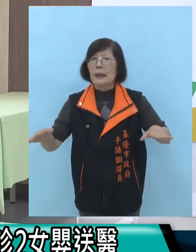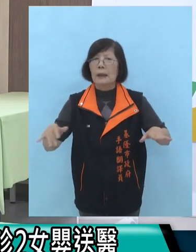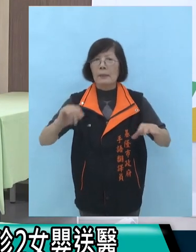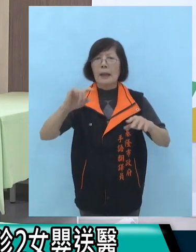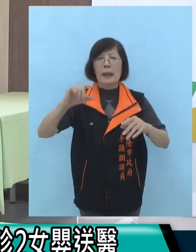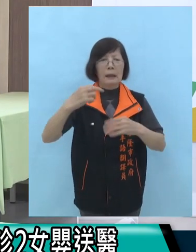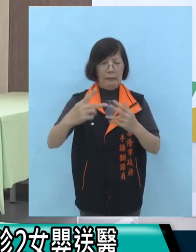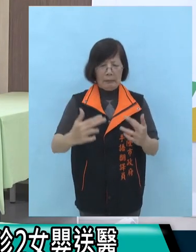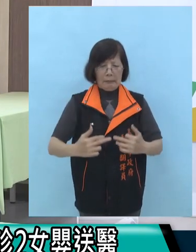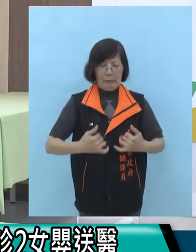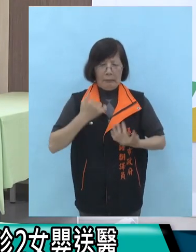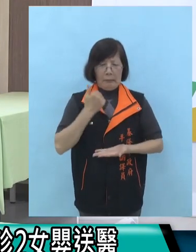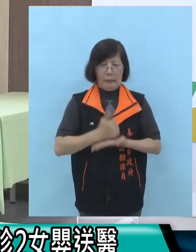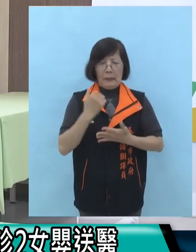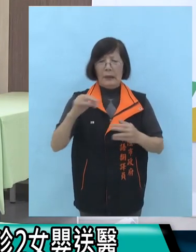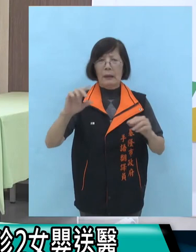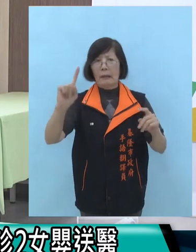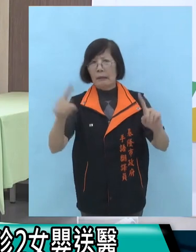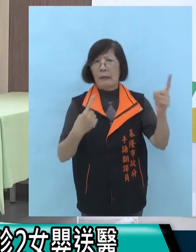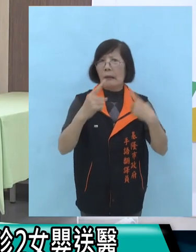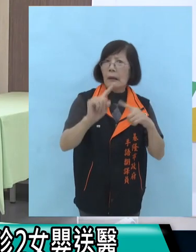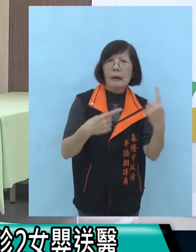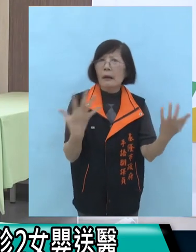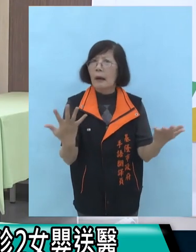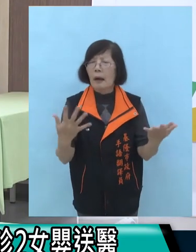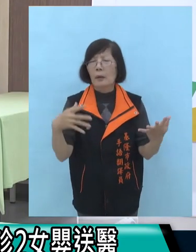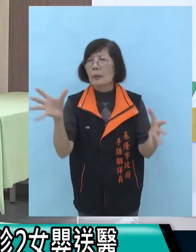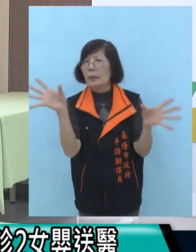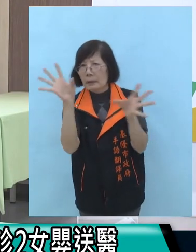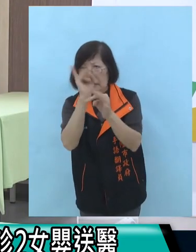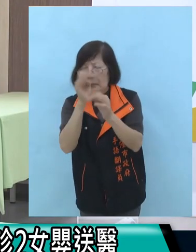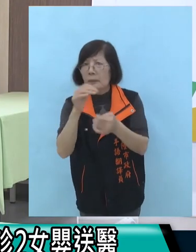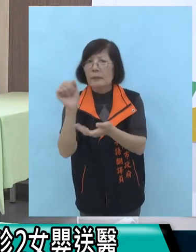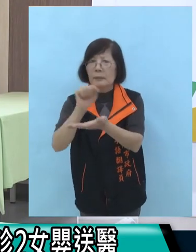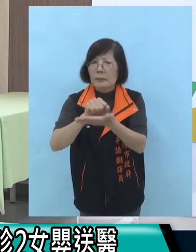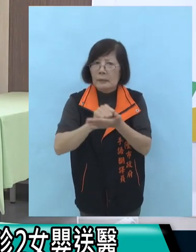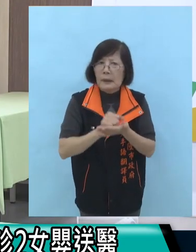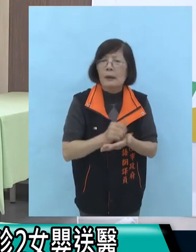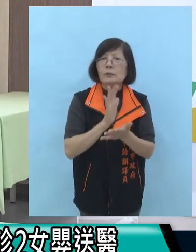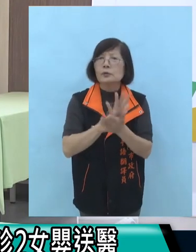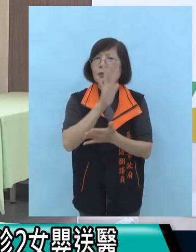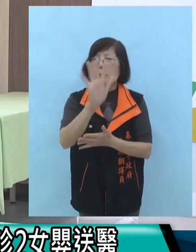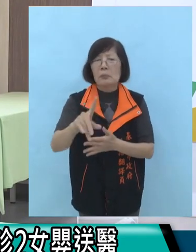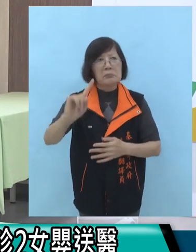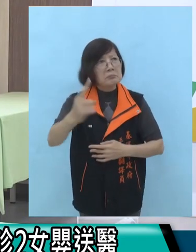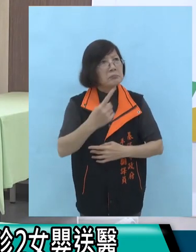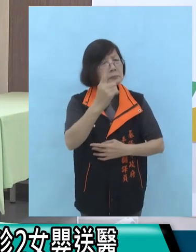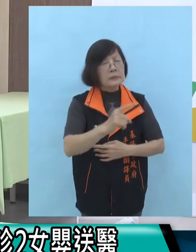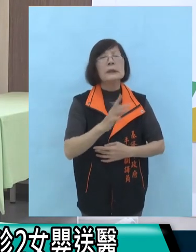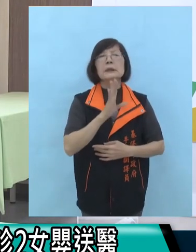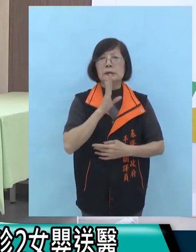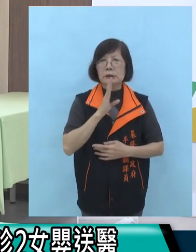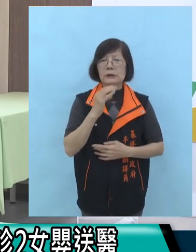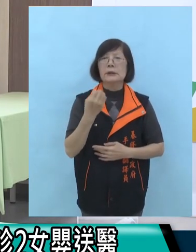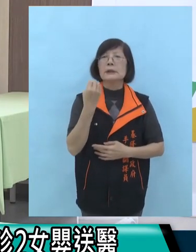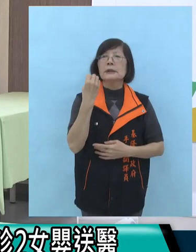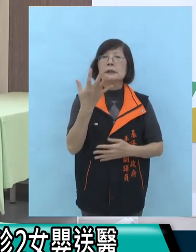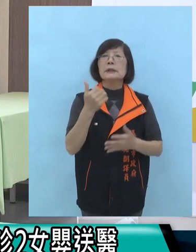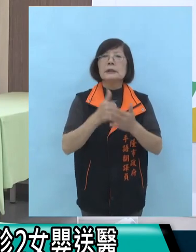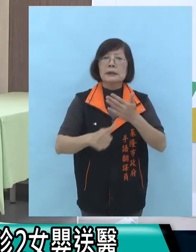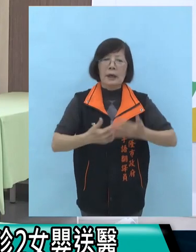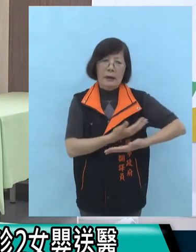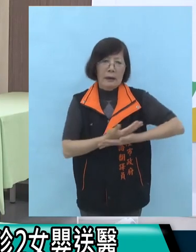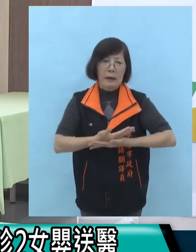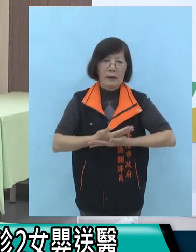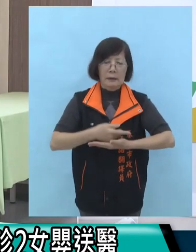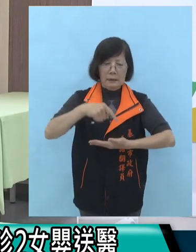们经过疫调以后，认为他的一个感染来源应该来自于新生儿室的一个工作